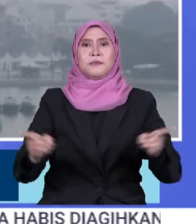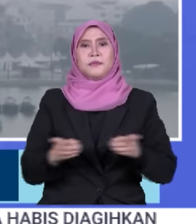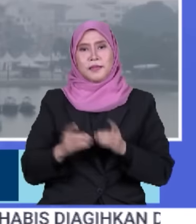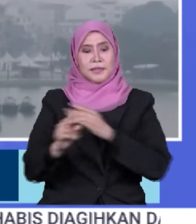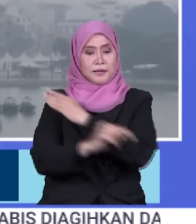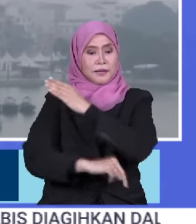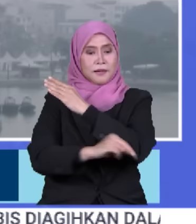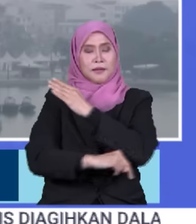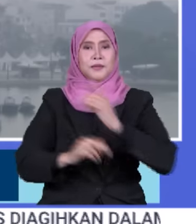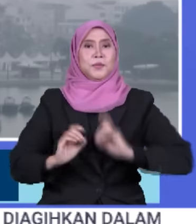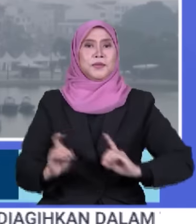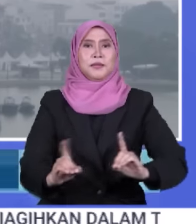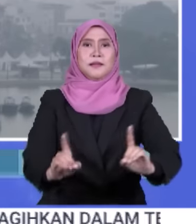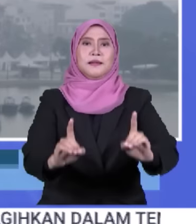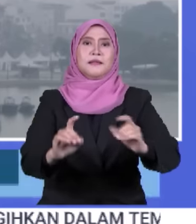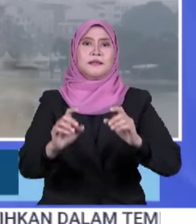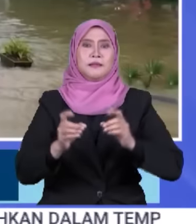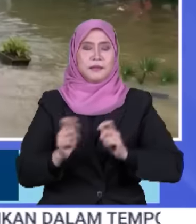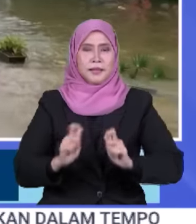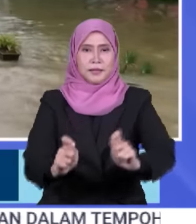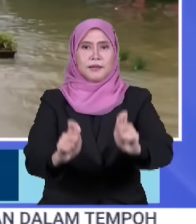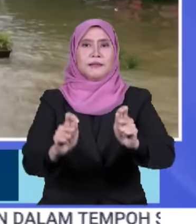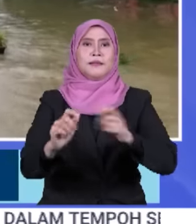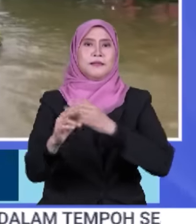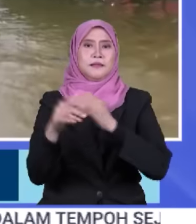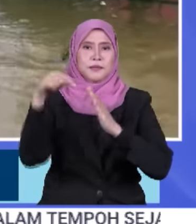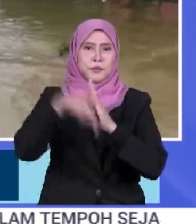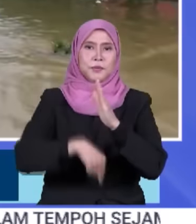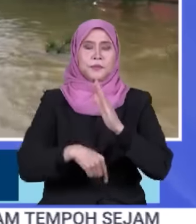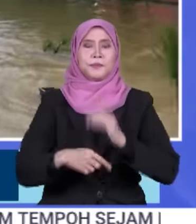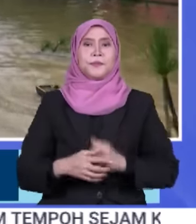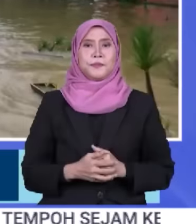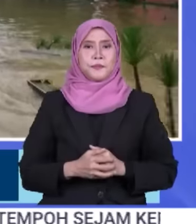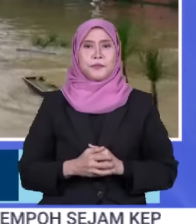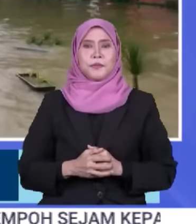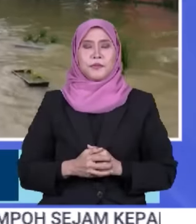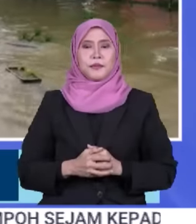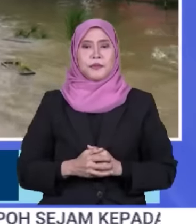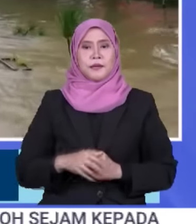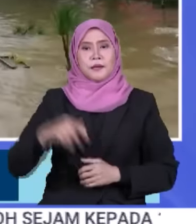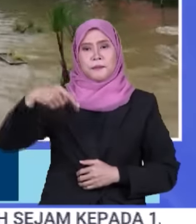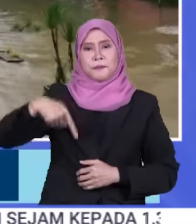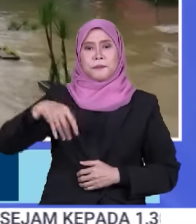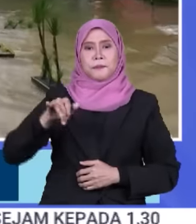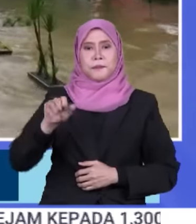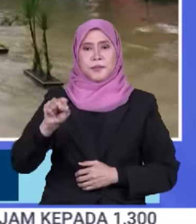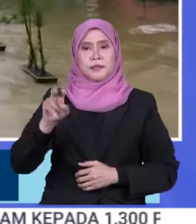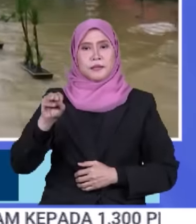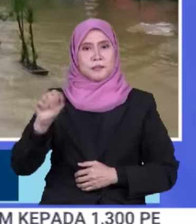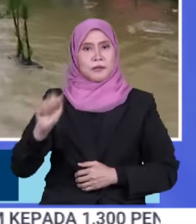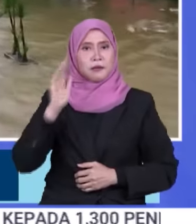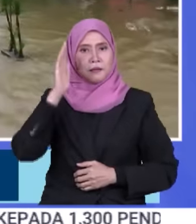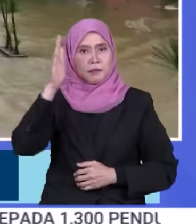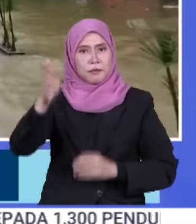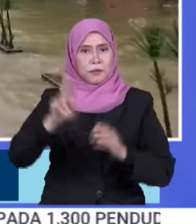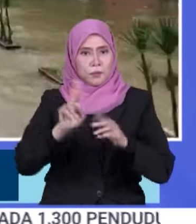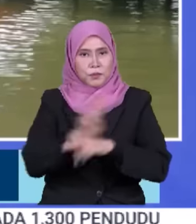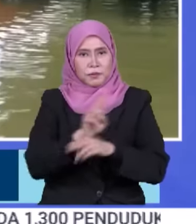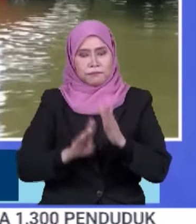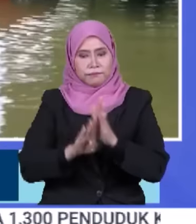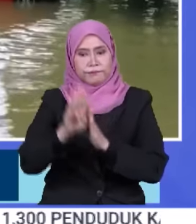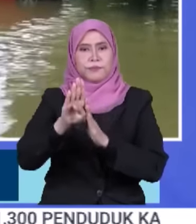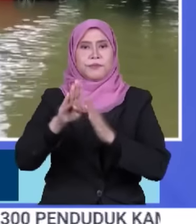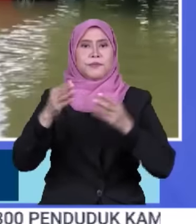bagi tindakan lanjut. Pelan Induk Saliran Mesra Alam, PISMA, akan digunapakai dalam pembangunan tanah